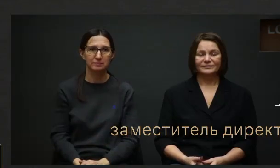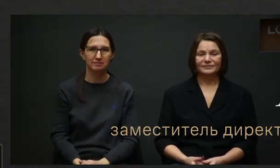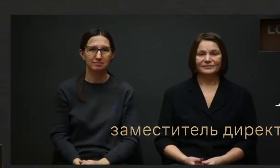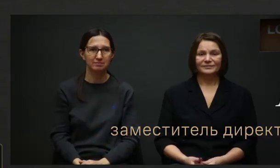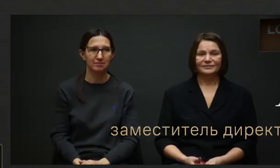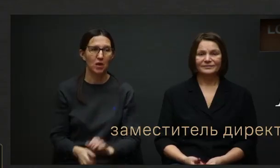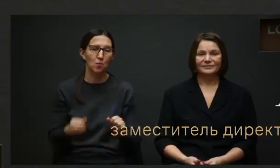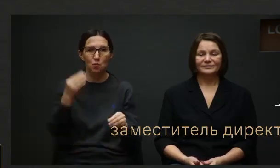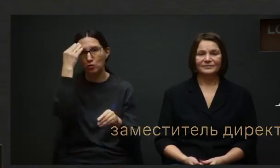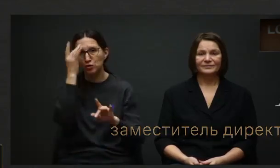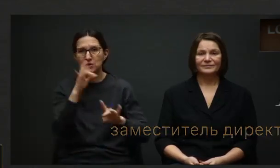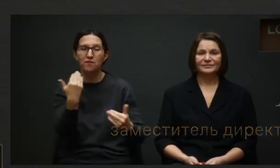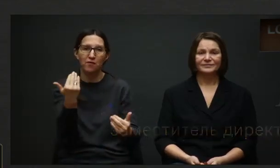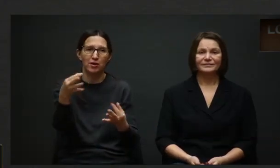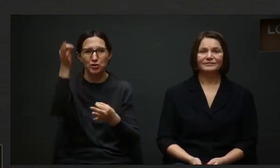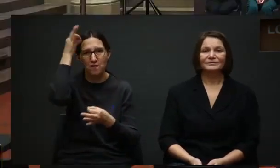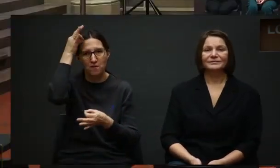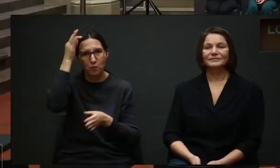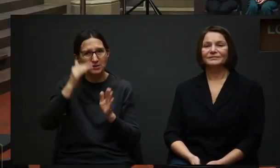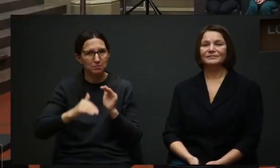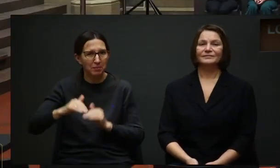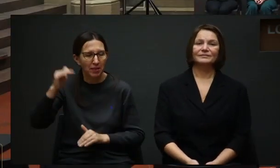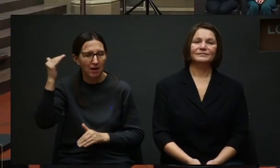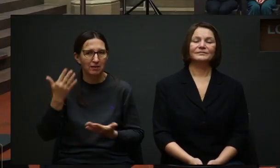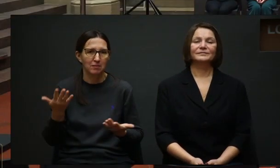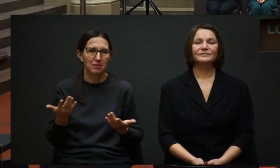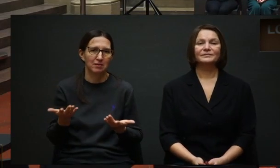Можете поделиться какими-то вашими воспоминаниями или